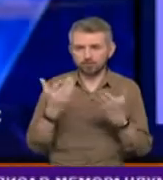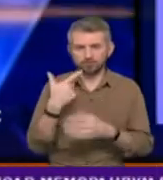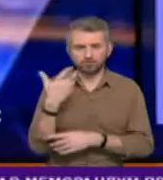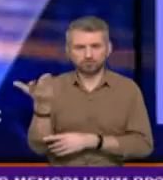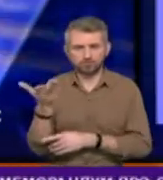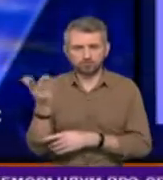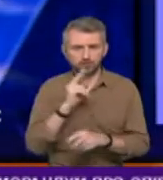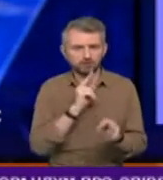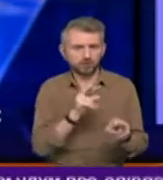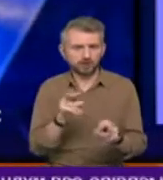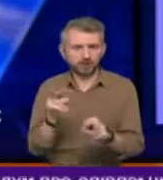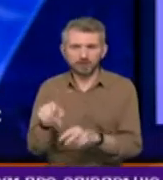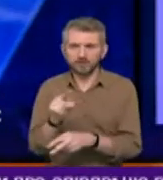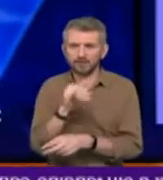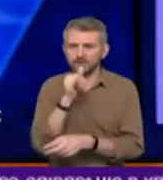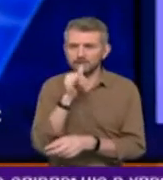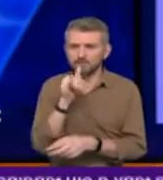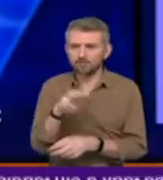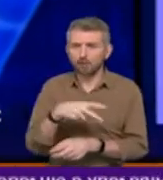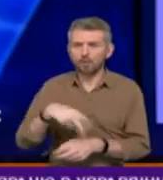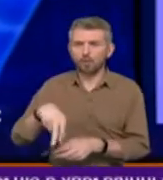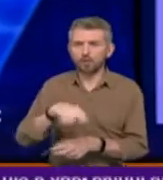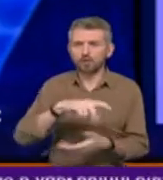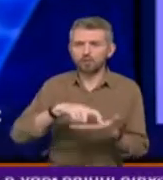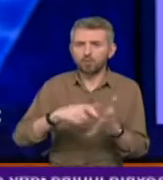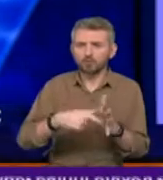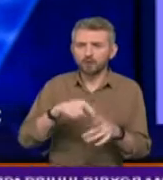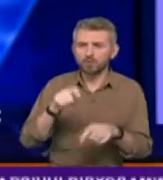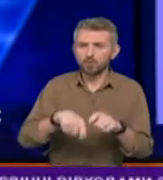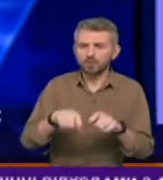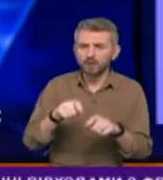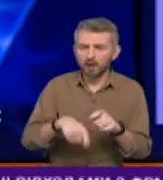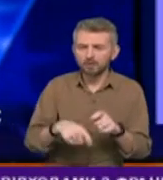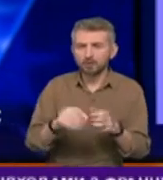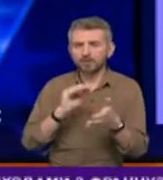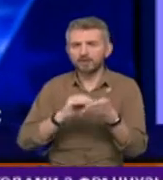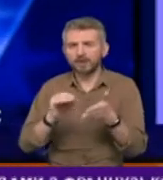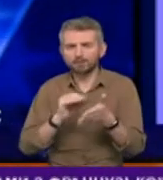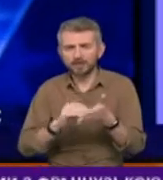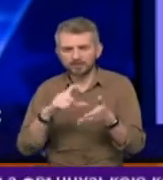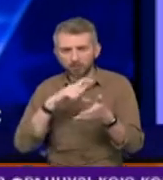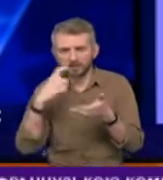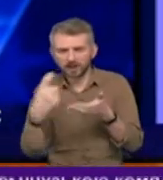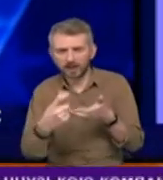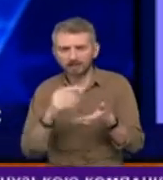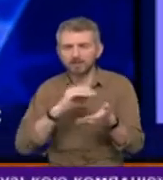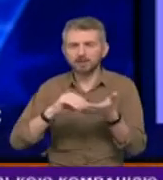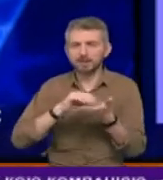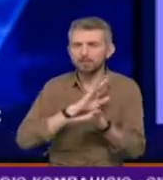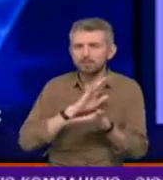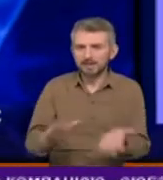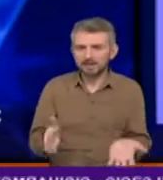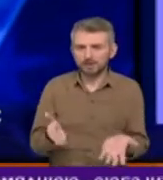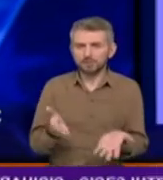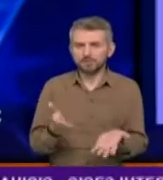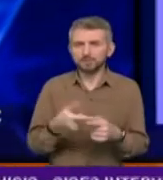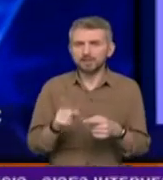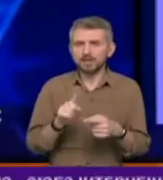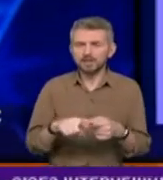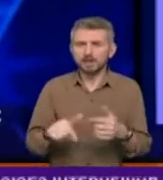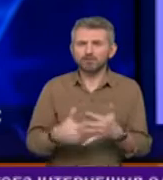не обов'язково. Ви сказали про стрес. Звісно, що для кожної дитини проходження такої